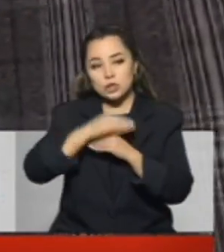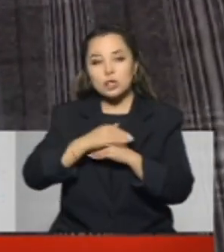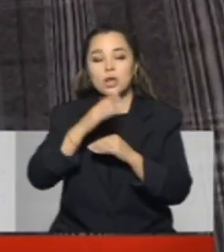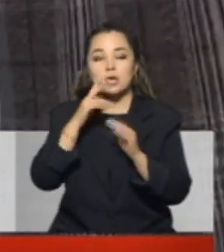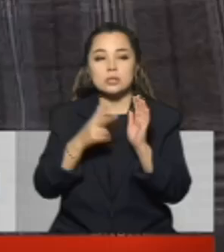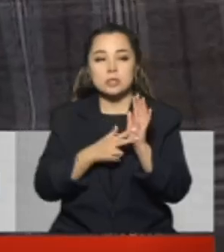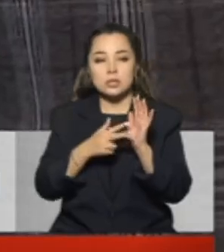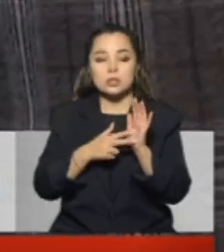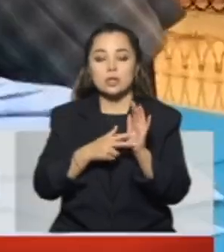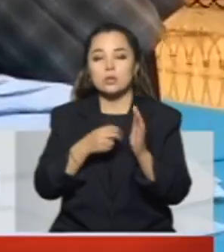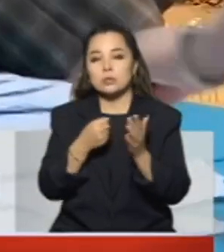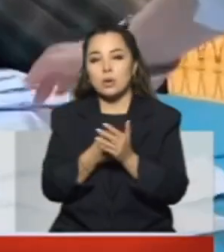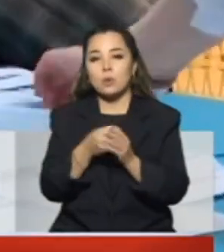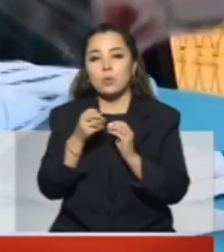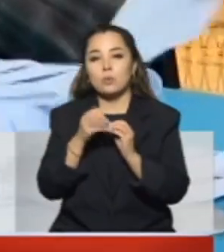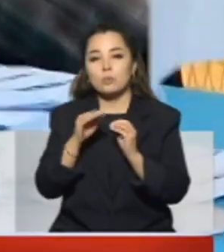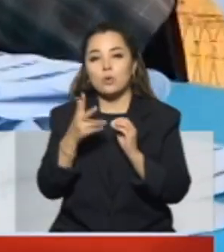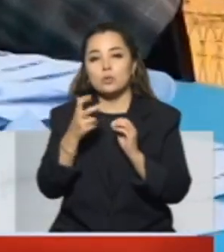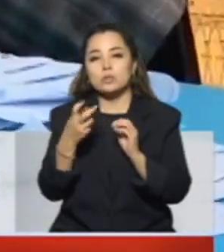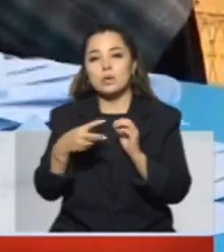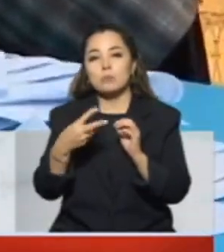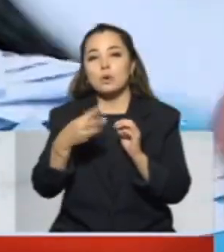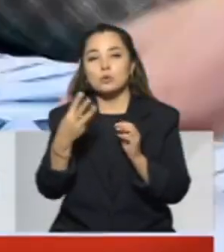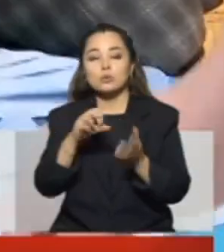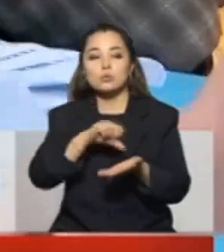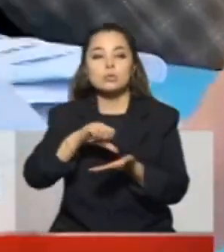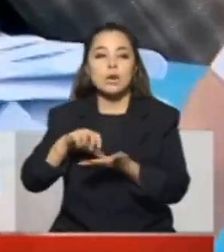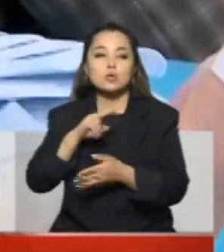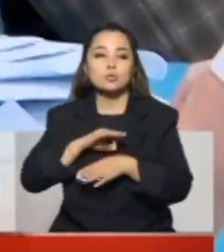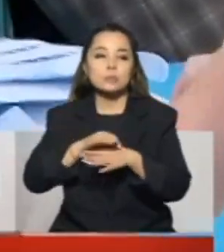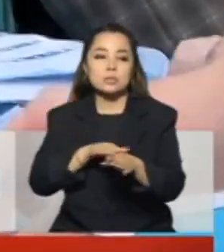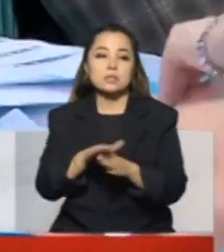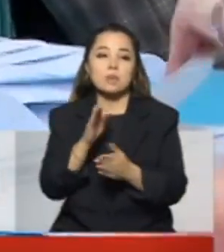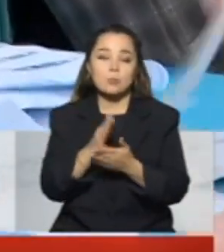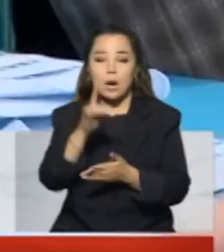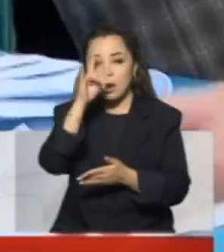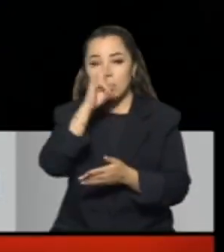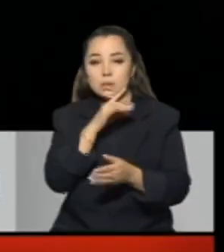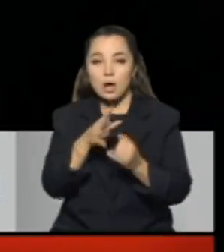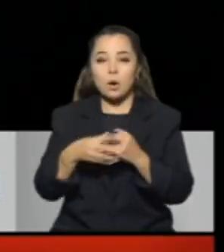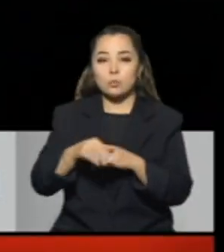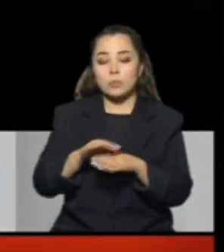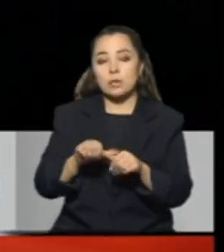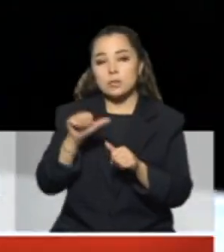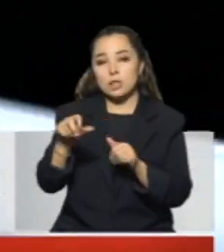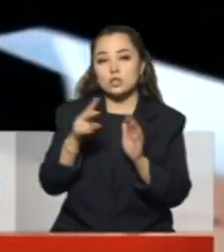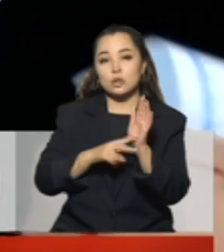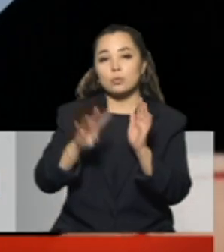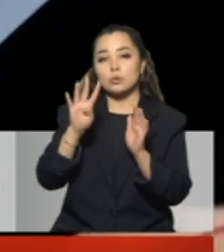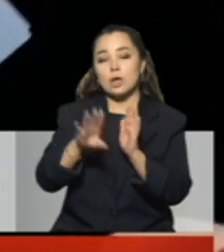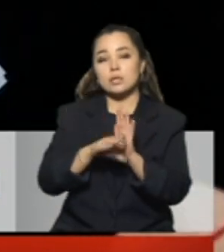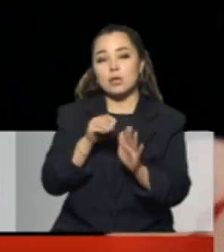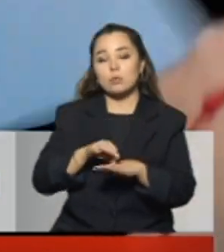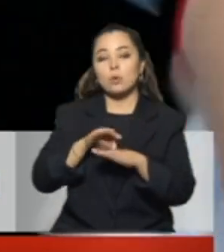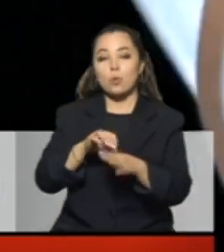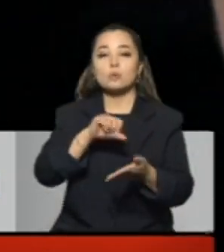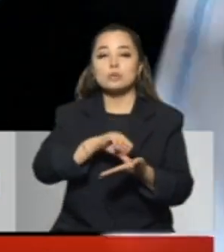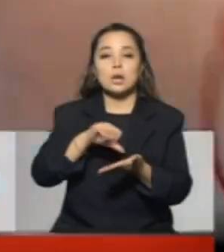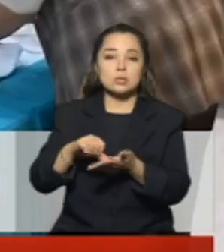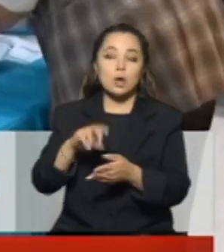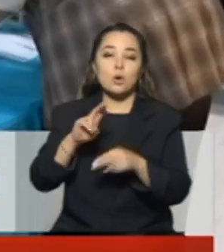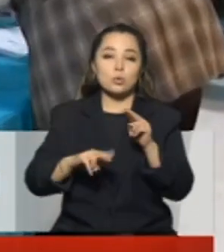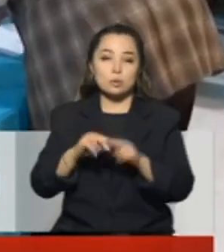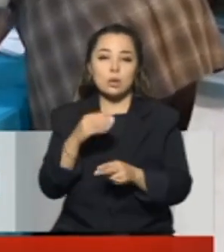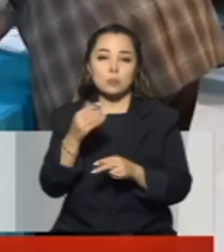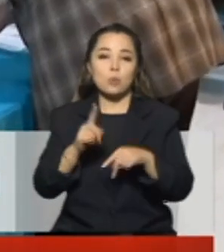көлемінде 10323 учаске жұмыс істеді. Ал Қазақстан аумағынан тыс 74 референдум учаскесі